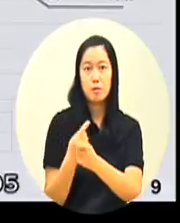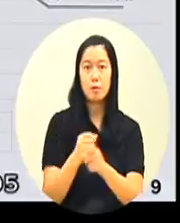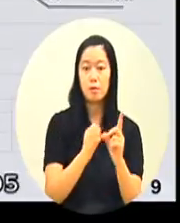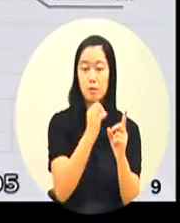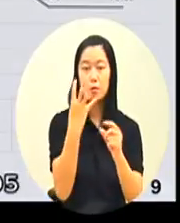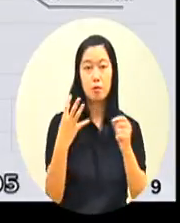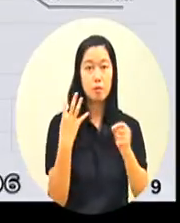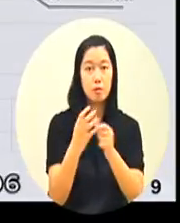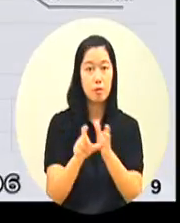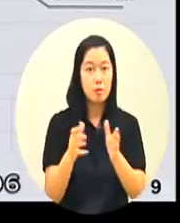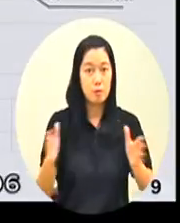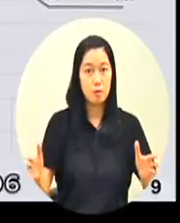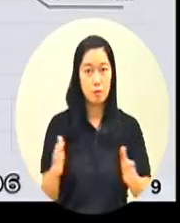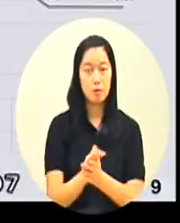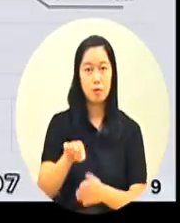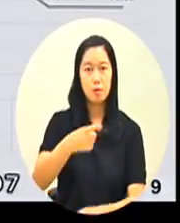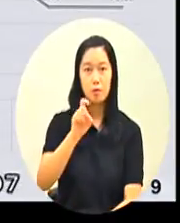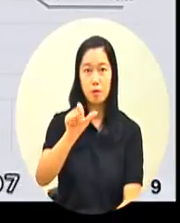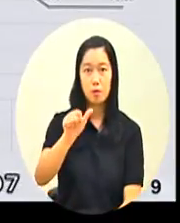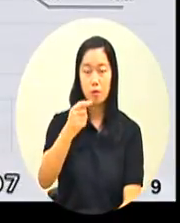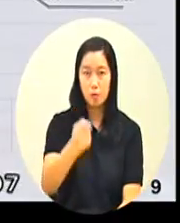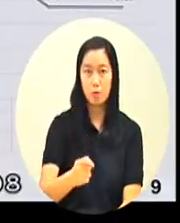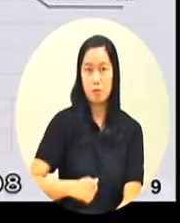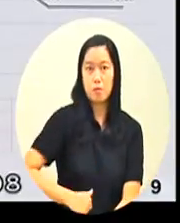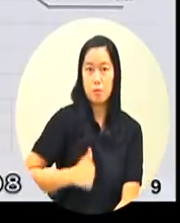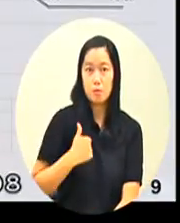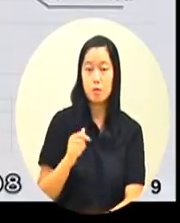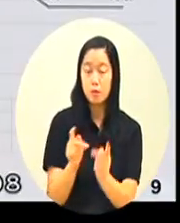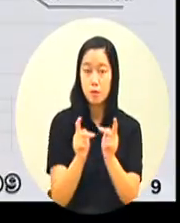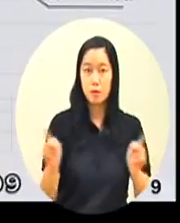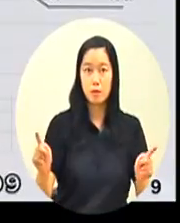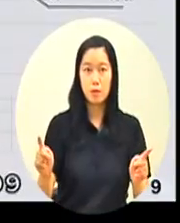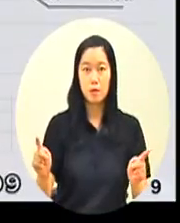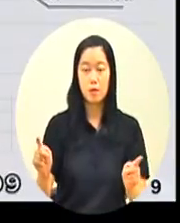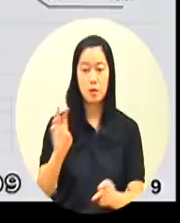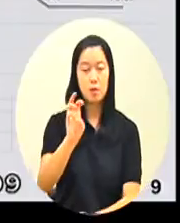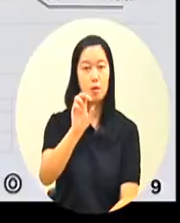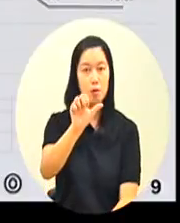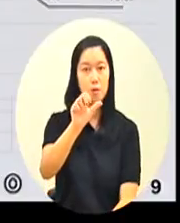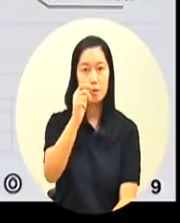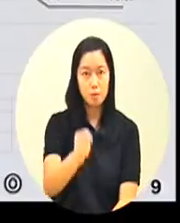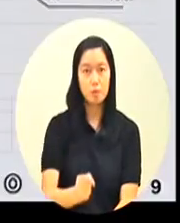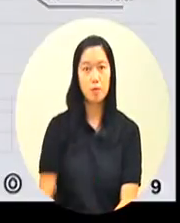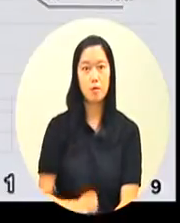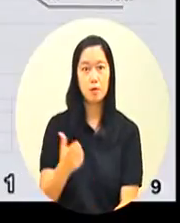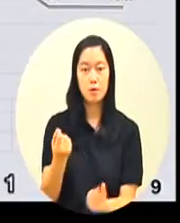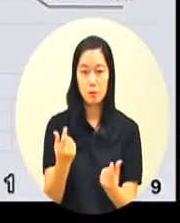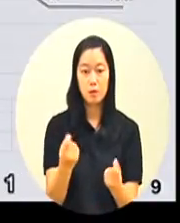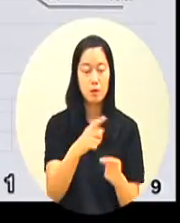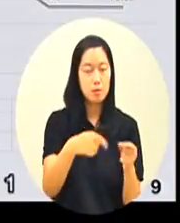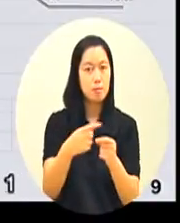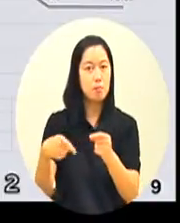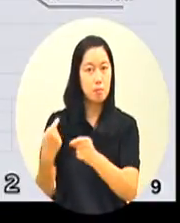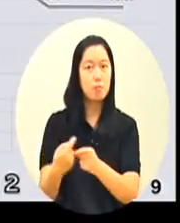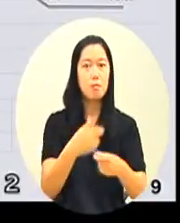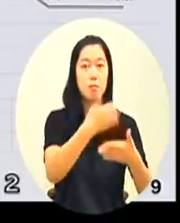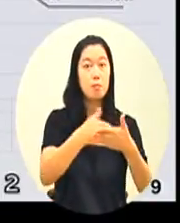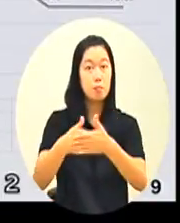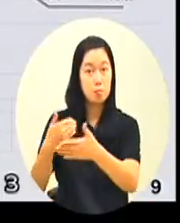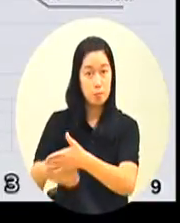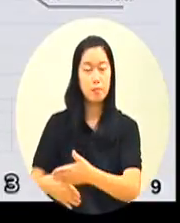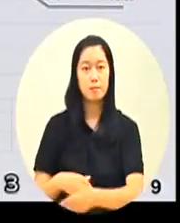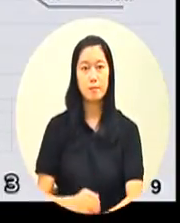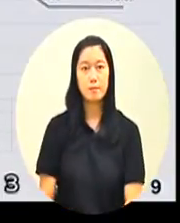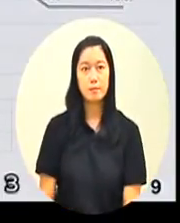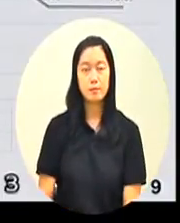我们115亿，但是我们实际是举借85亿，也是逐年降低。也就是从这一张